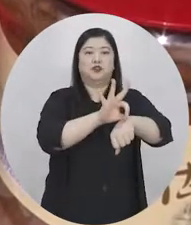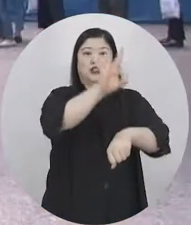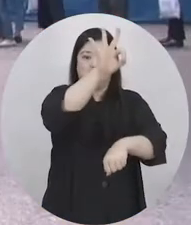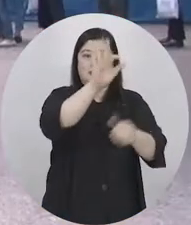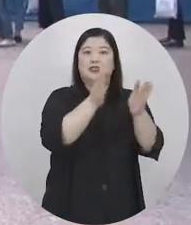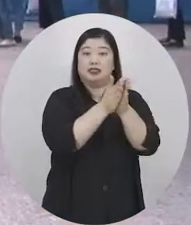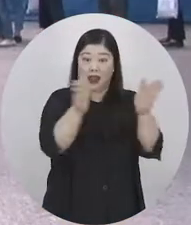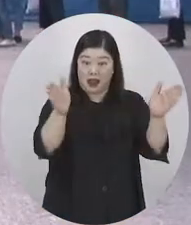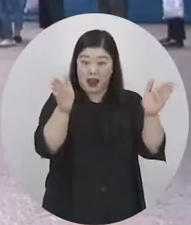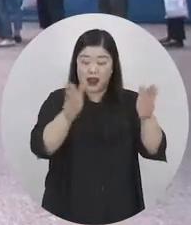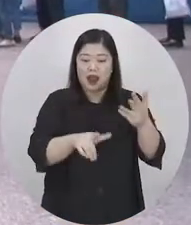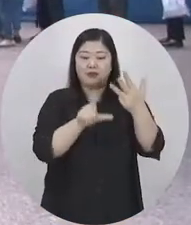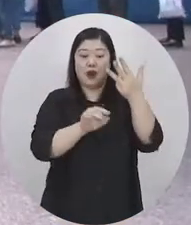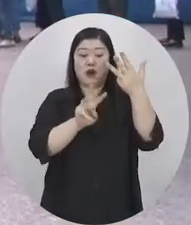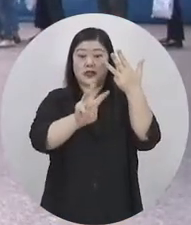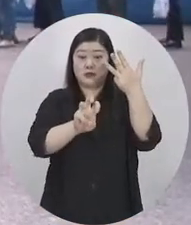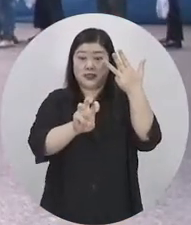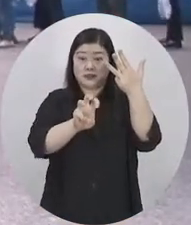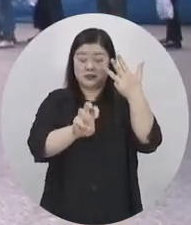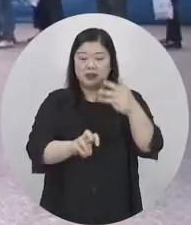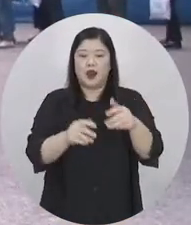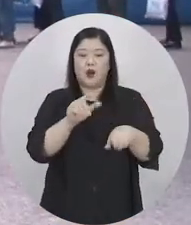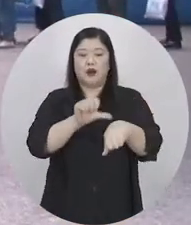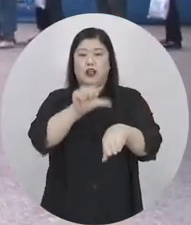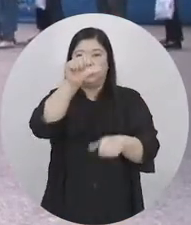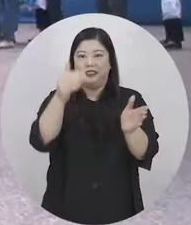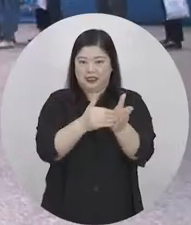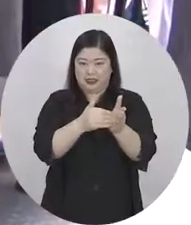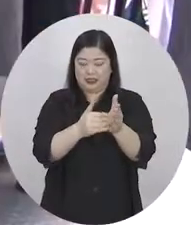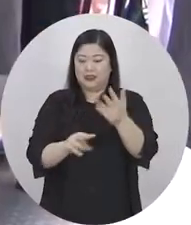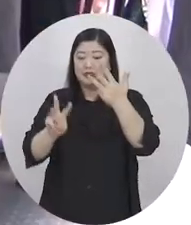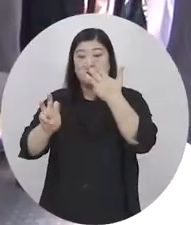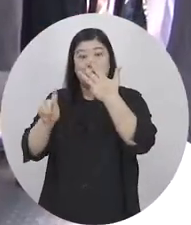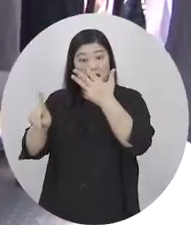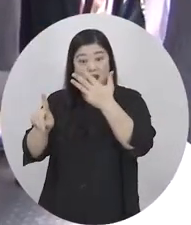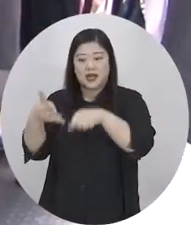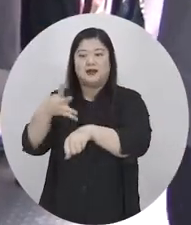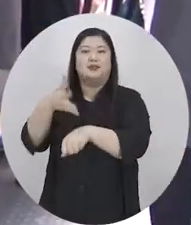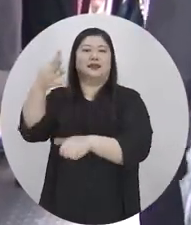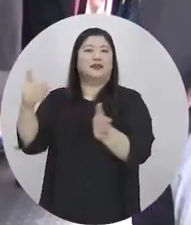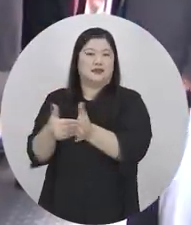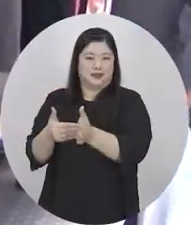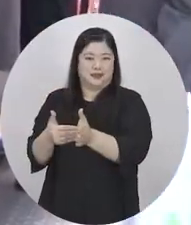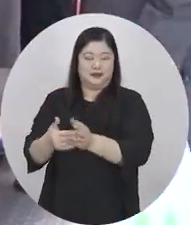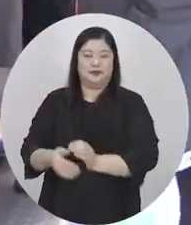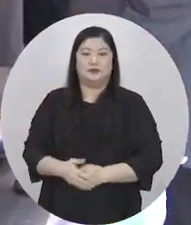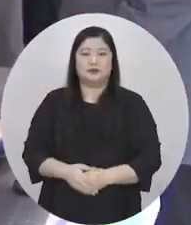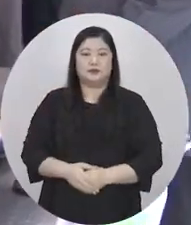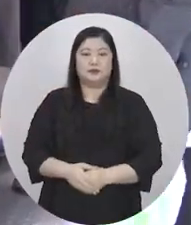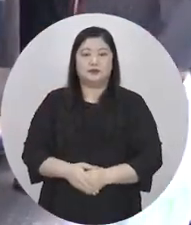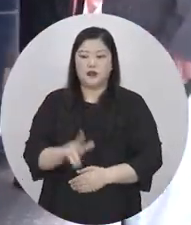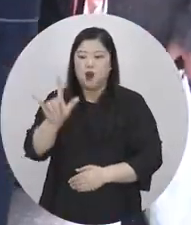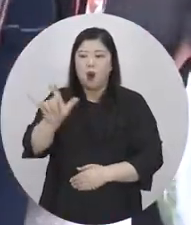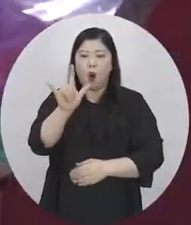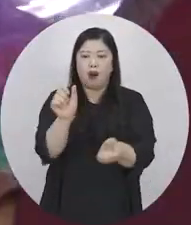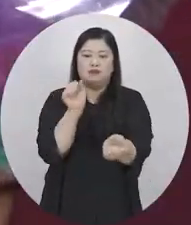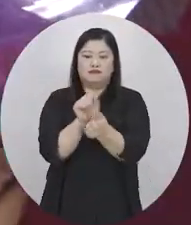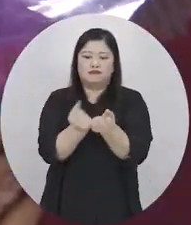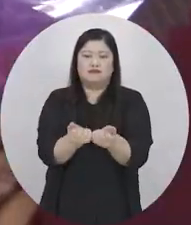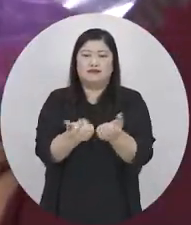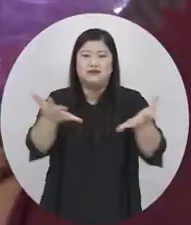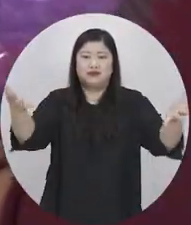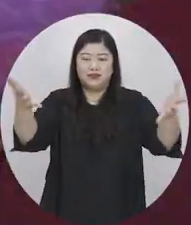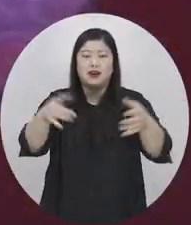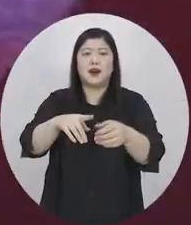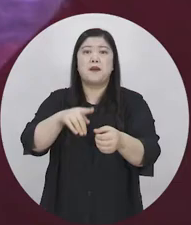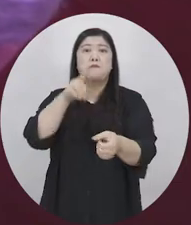10시부터 시작해 30일은 오후 5시, 31일은 오후 4시까지 운영됩니다. 특히 코로나19의 확산을